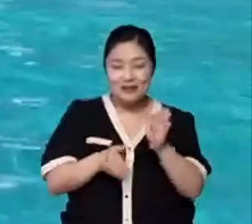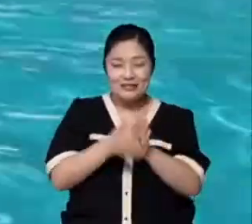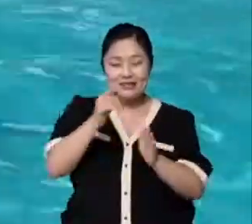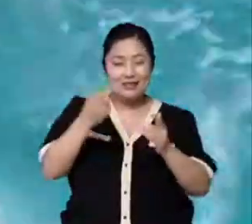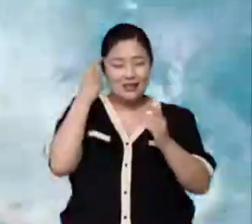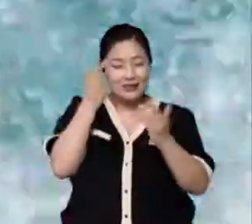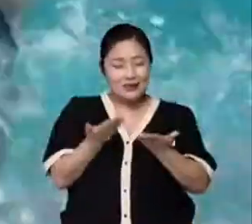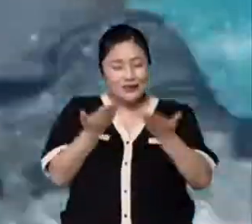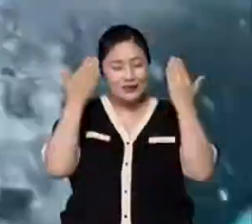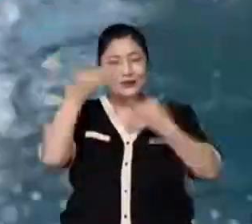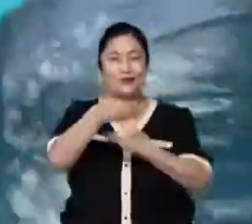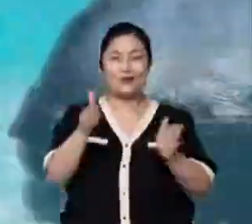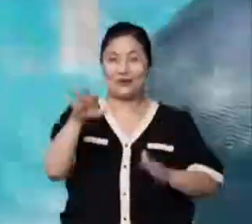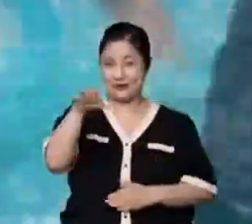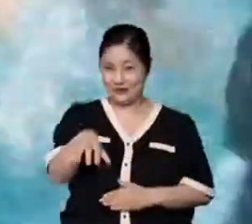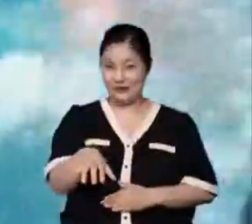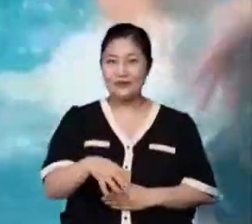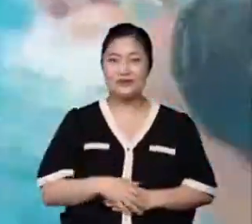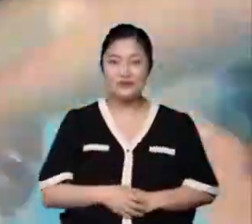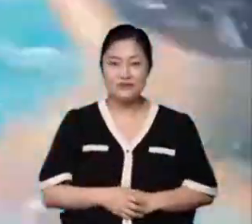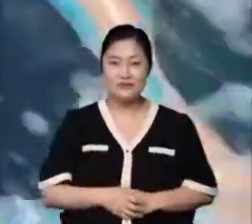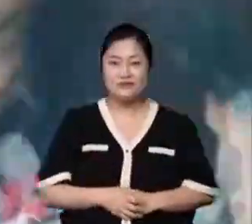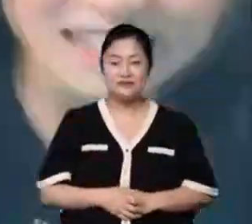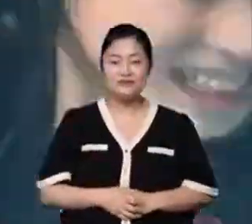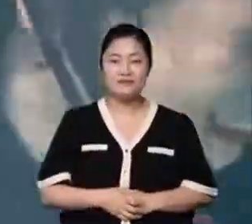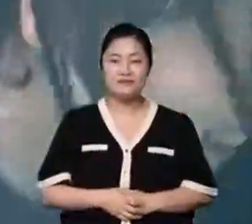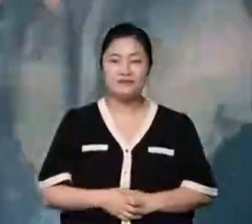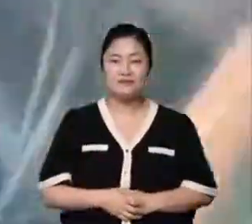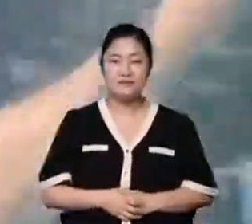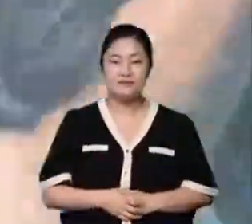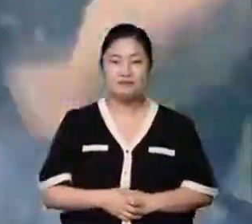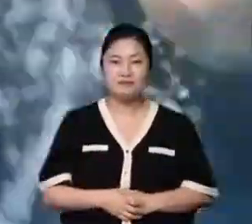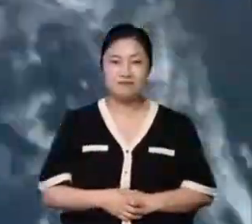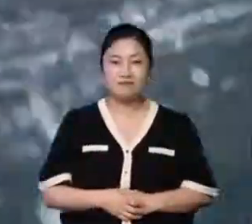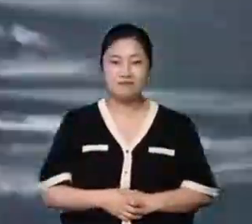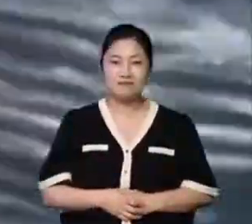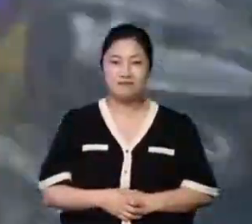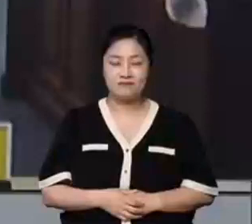속 힐링 공간이 되고 있습니다. KBC 조윤정입니다.